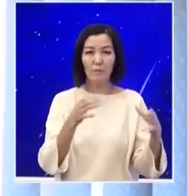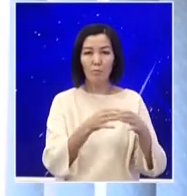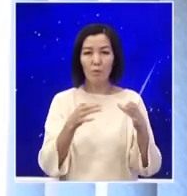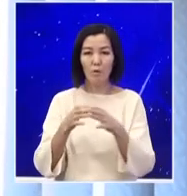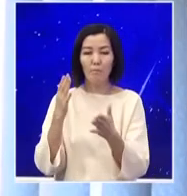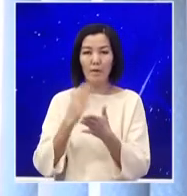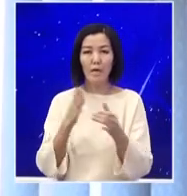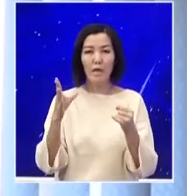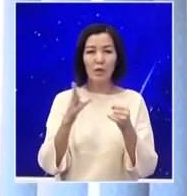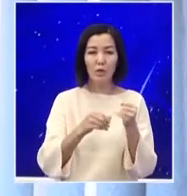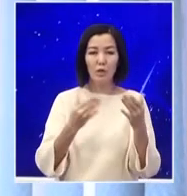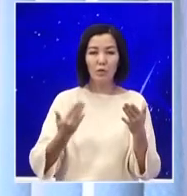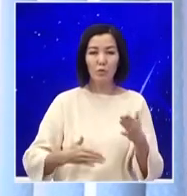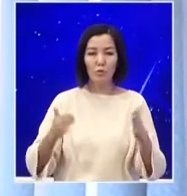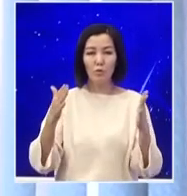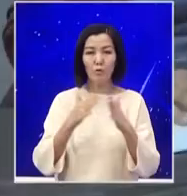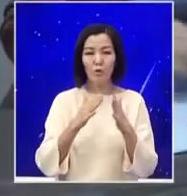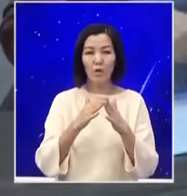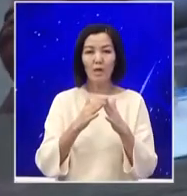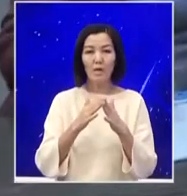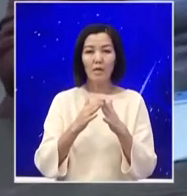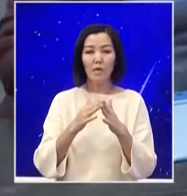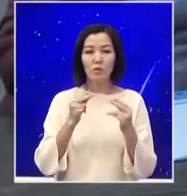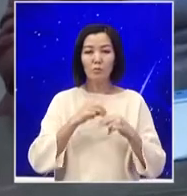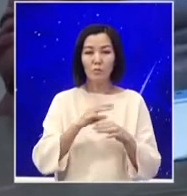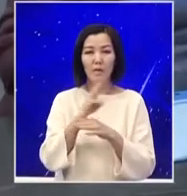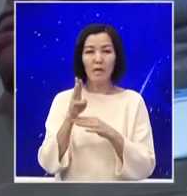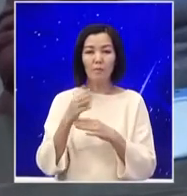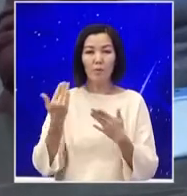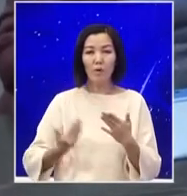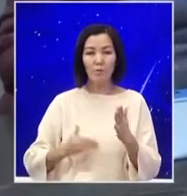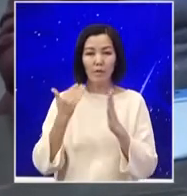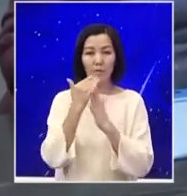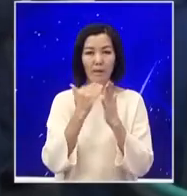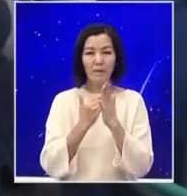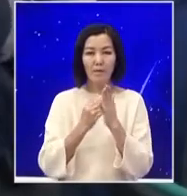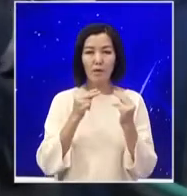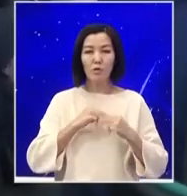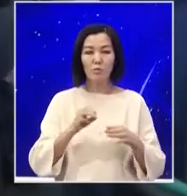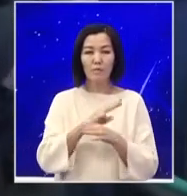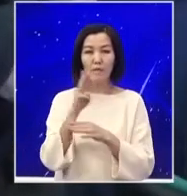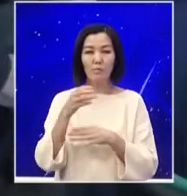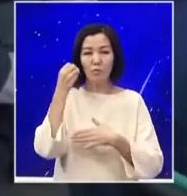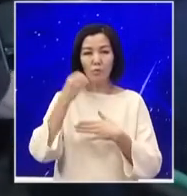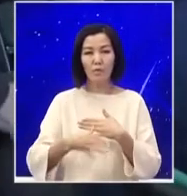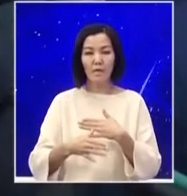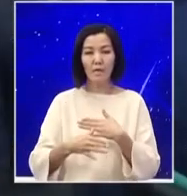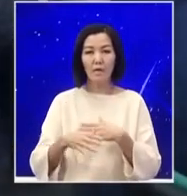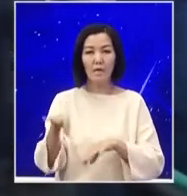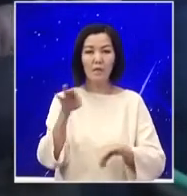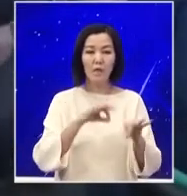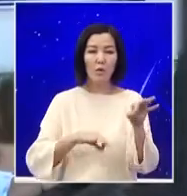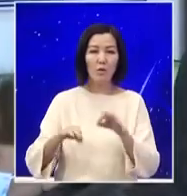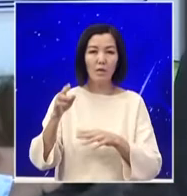Жер қатынастары, тұрғын үй коммуналдық шаруашылығы, жұмыспен қамту және әлеуметтік бағдарламалар, жұмыспен қамту орталығы мен сәулет және